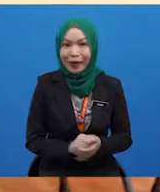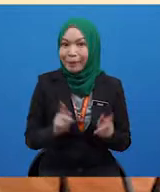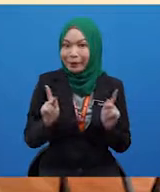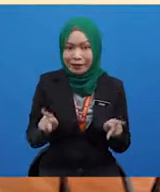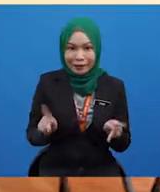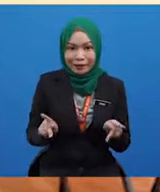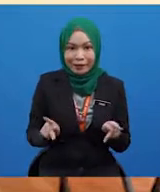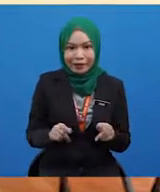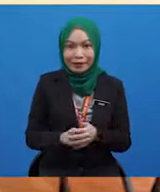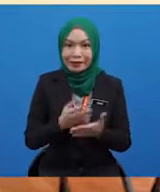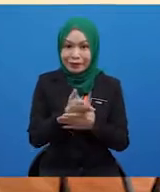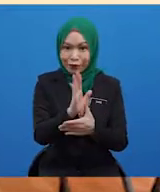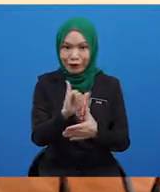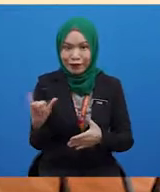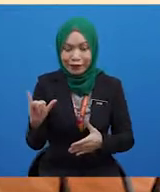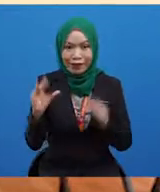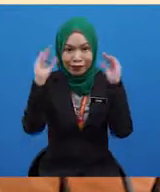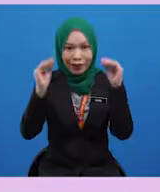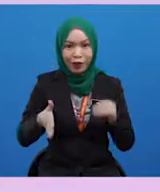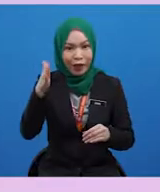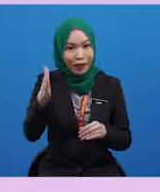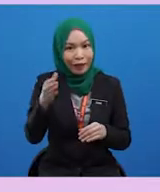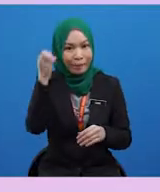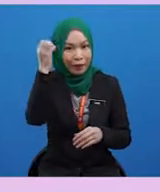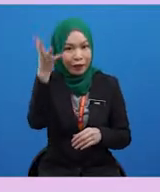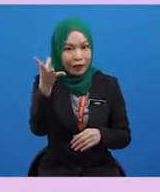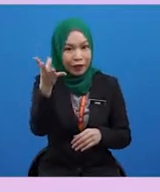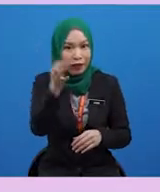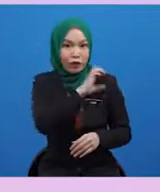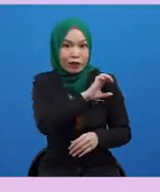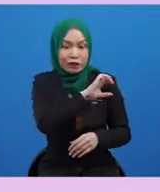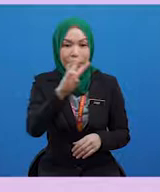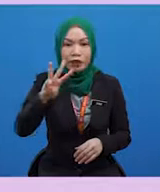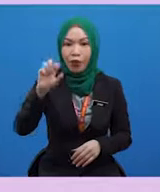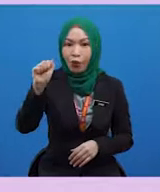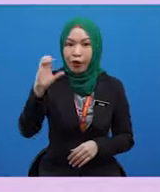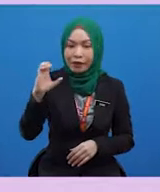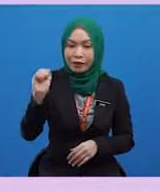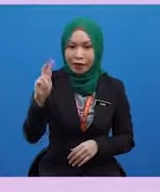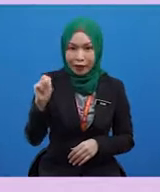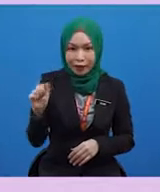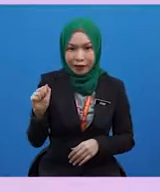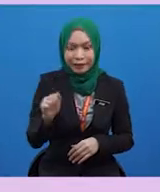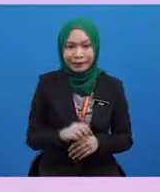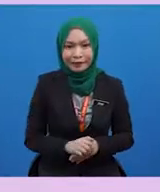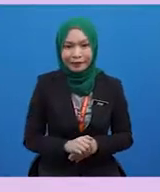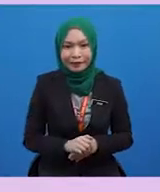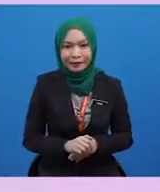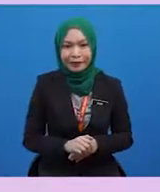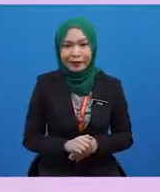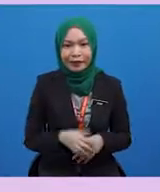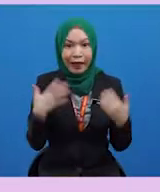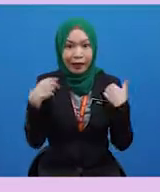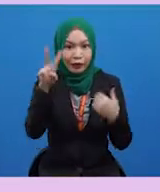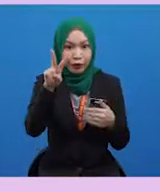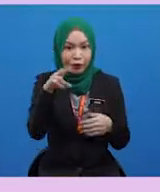Pelajar-pelajar, seterusnya cikgu akan membincangkan ciri-ciri wacana. Wacana mempunyai dua ciri